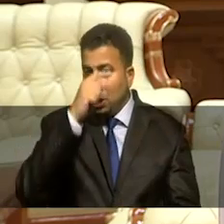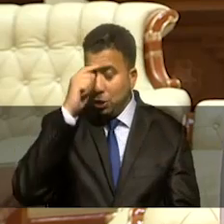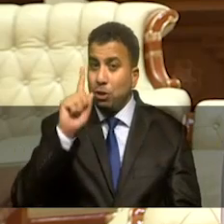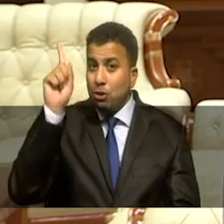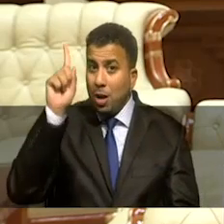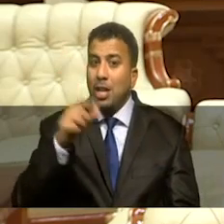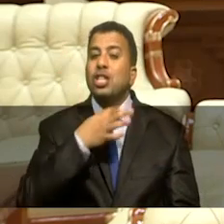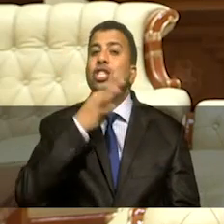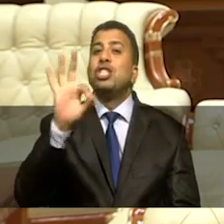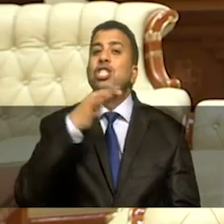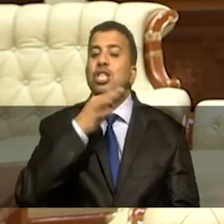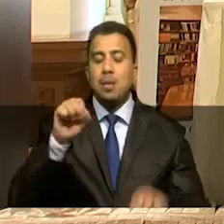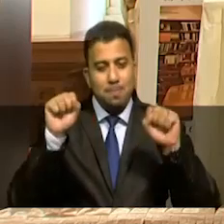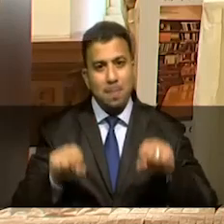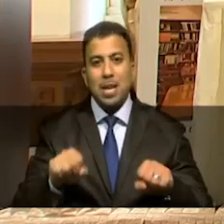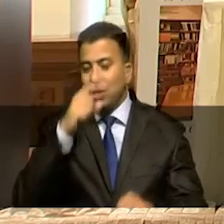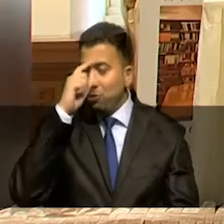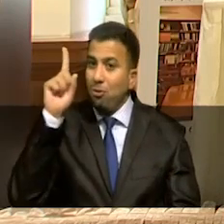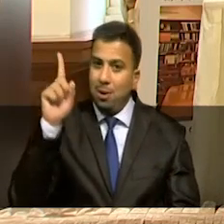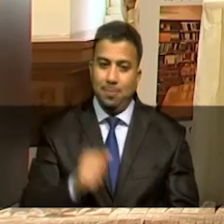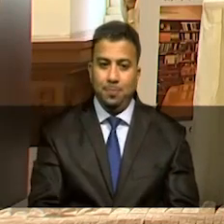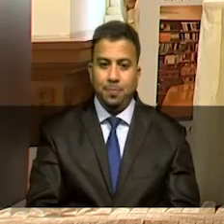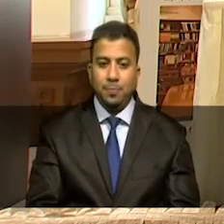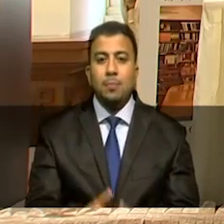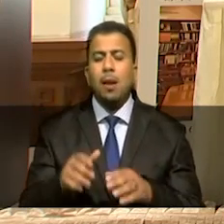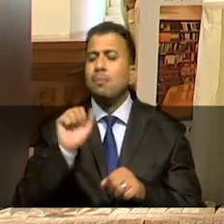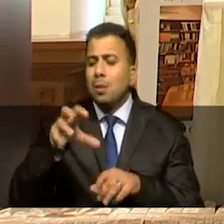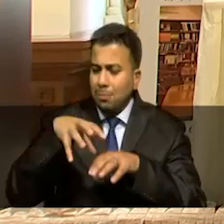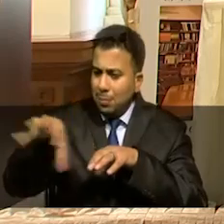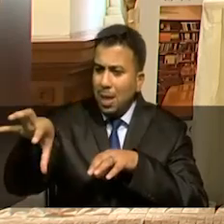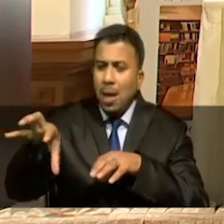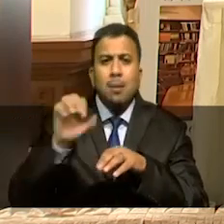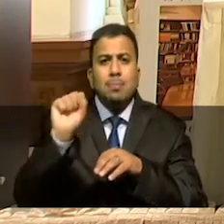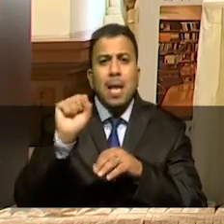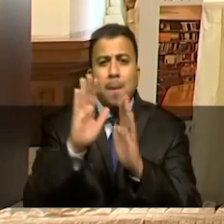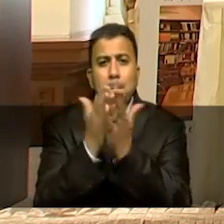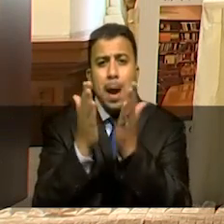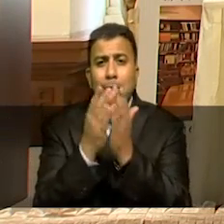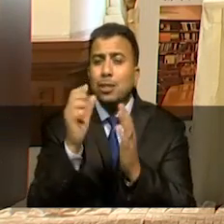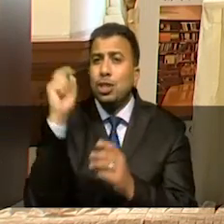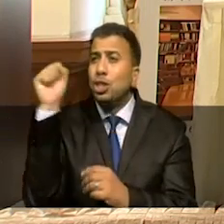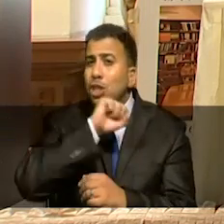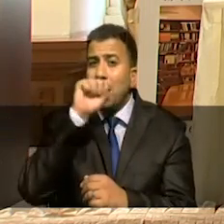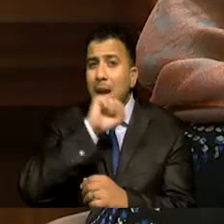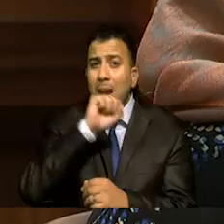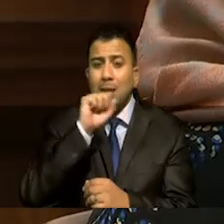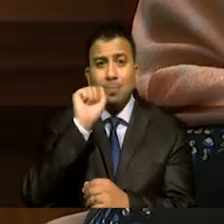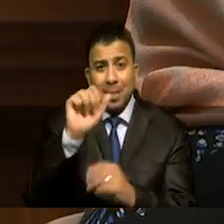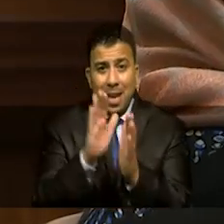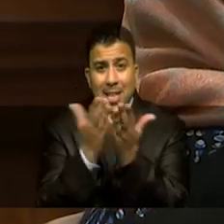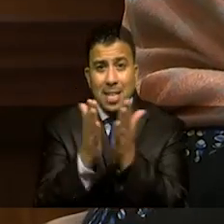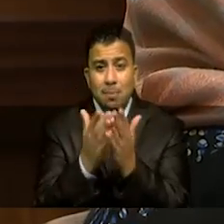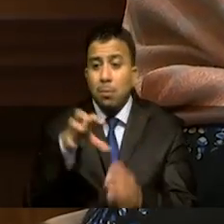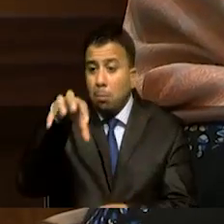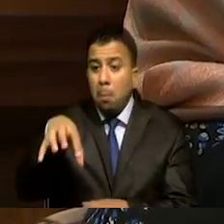في إصدارات جديدة من المجلس ضفنا عليها. جناح المجلس في معرض الشارقة الدولي للكتاب يمثل موقعا